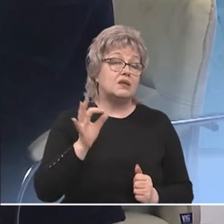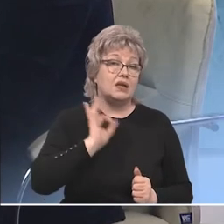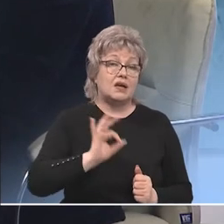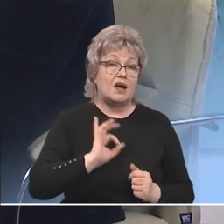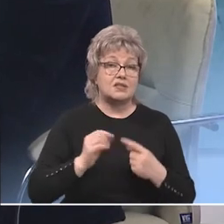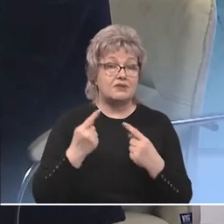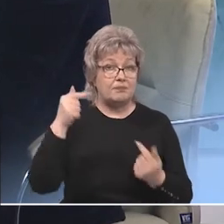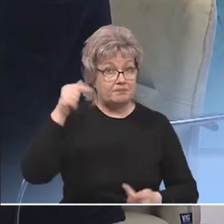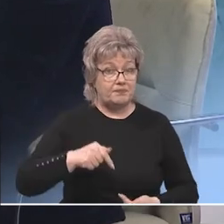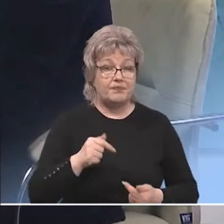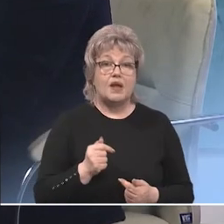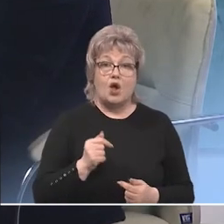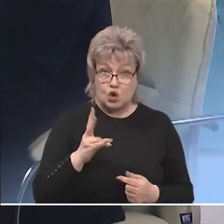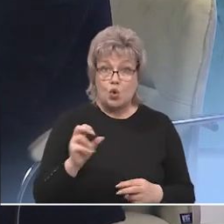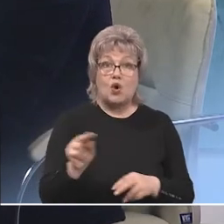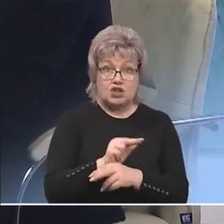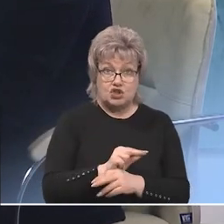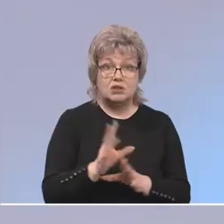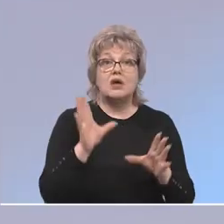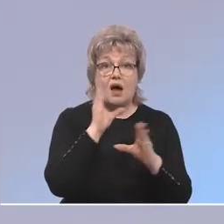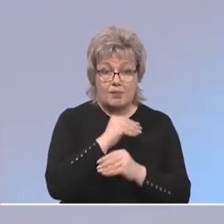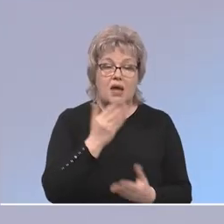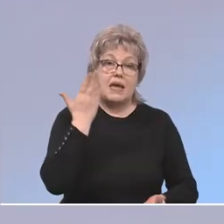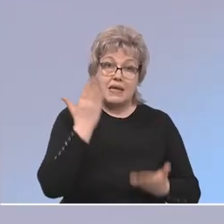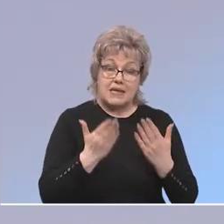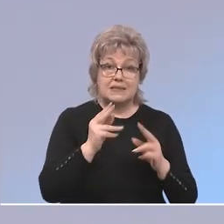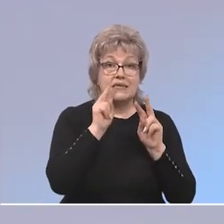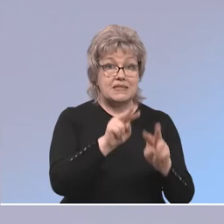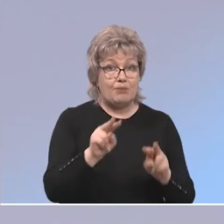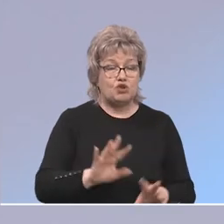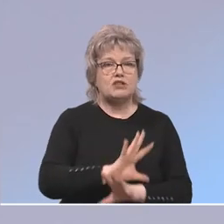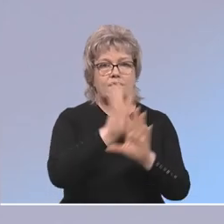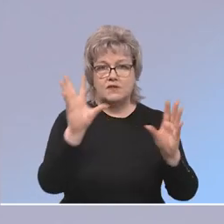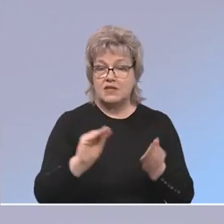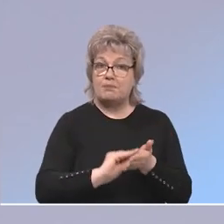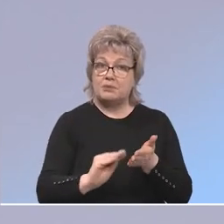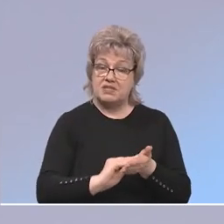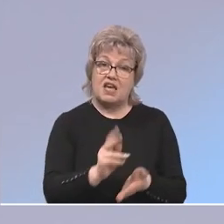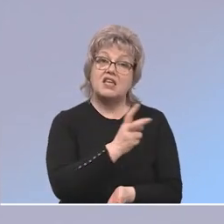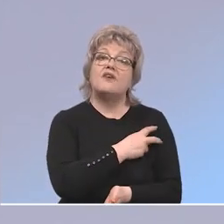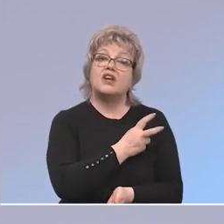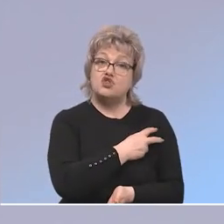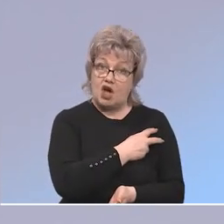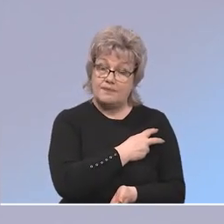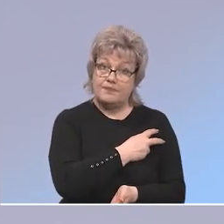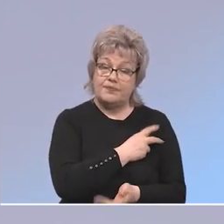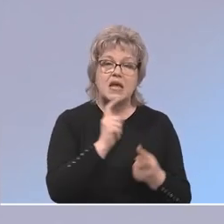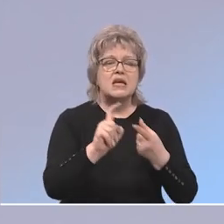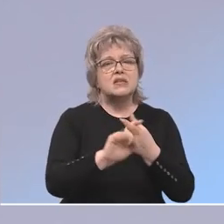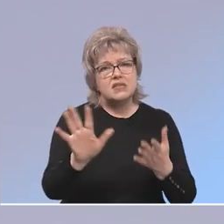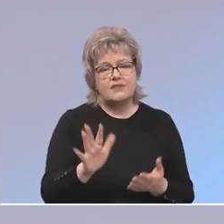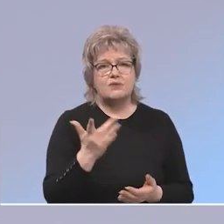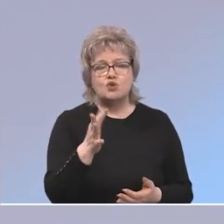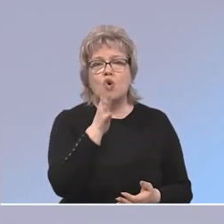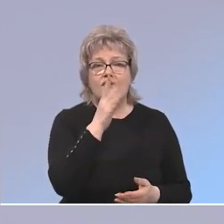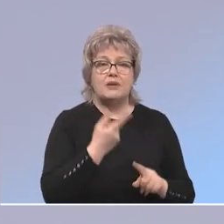есть. Ну, но туберкулез излечим, в принципе. Если соблюдать все предписания врача, независимо от того,